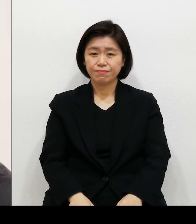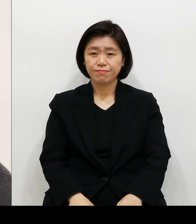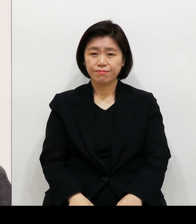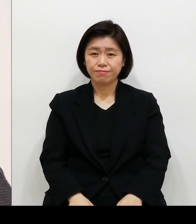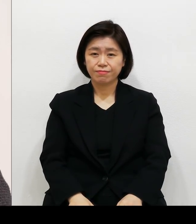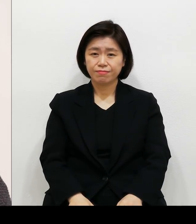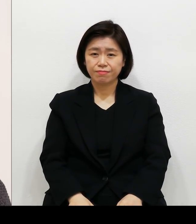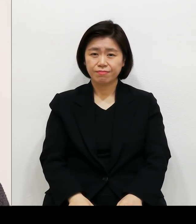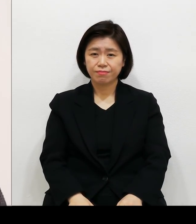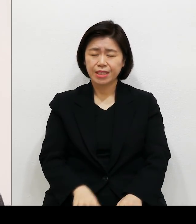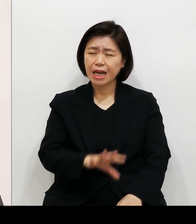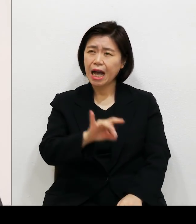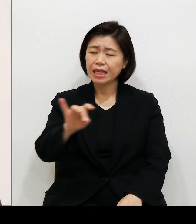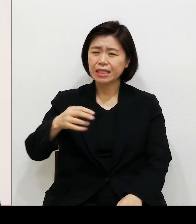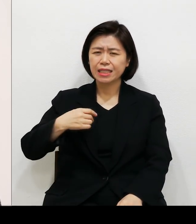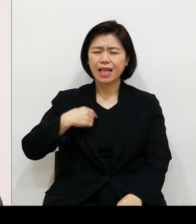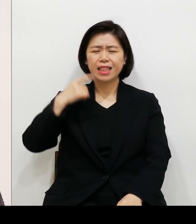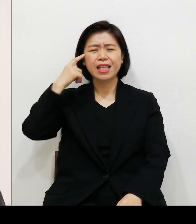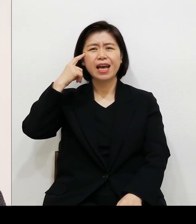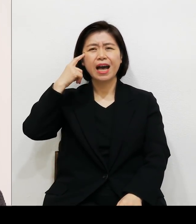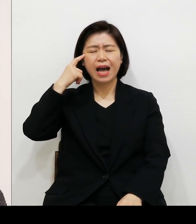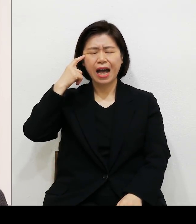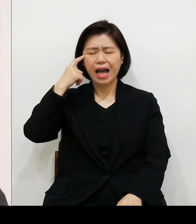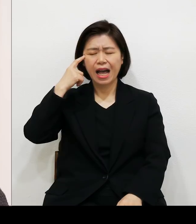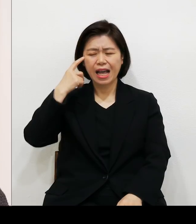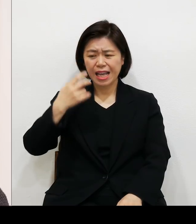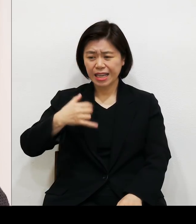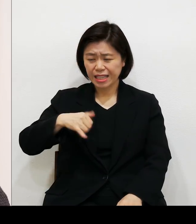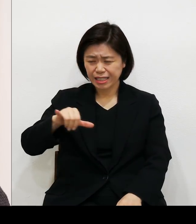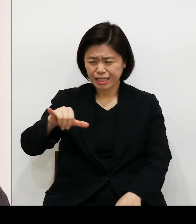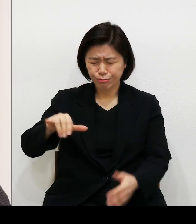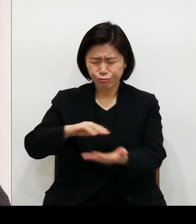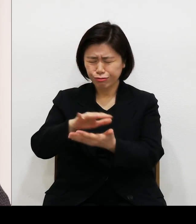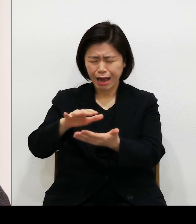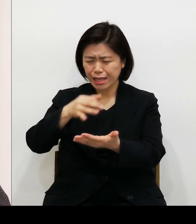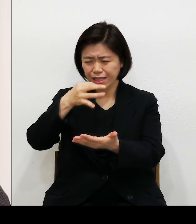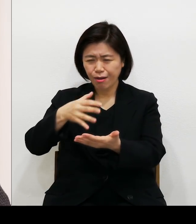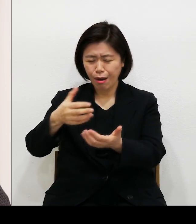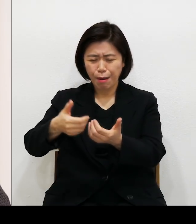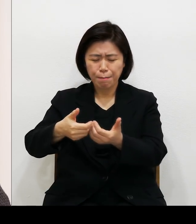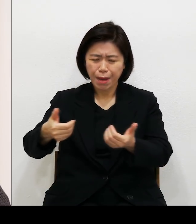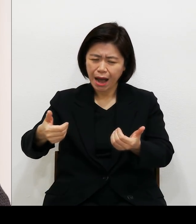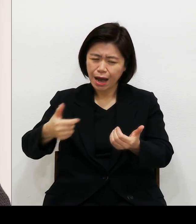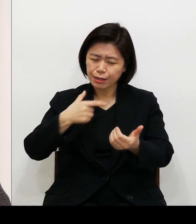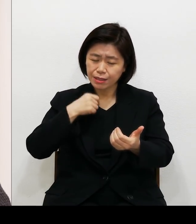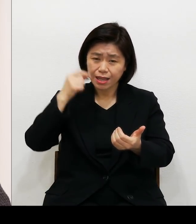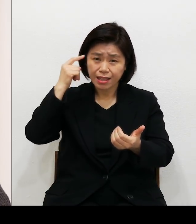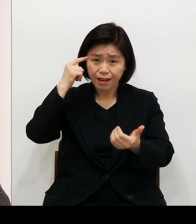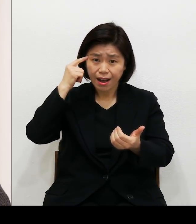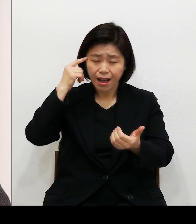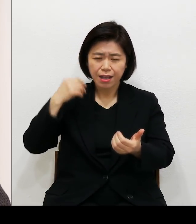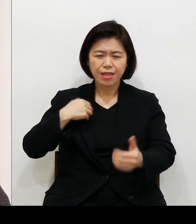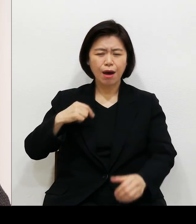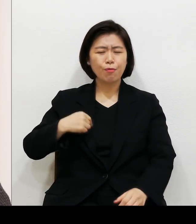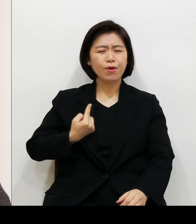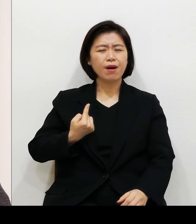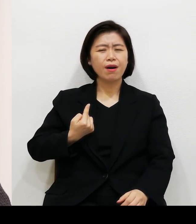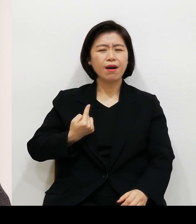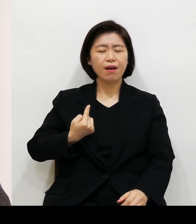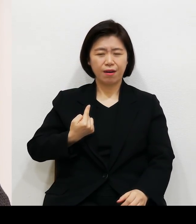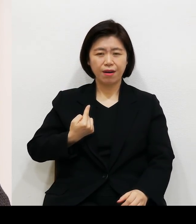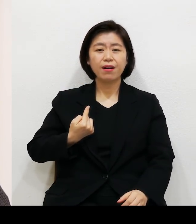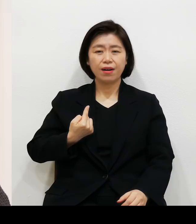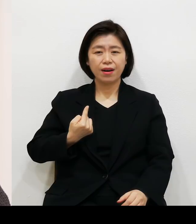좀 나만의 시간을 갖고 싶다 이런 생각도 있고 이런 생각이 있었던 게 나는 참